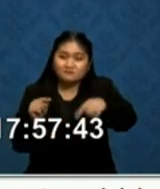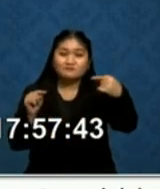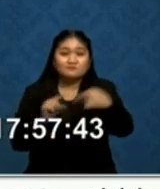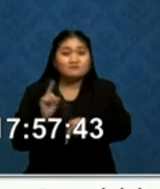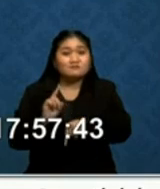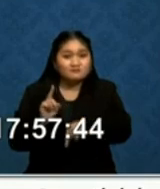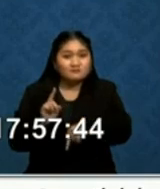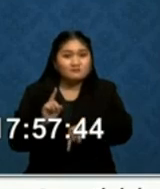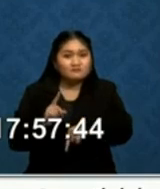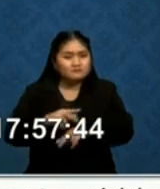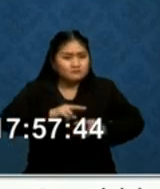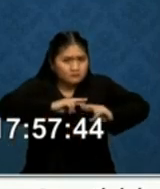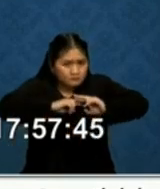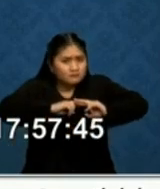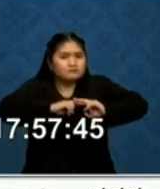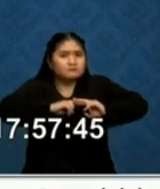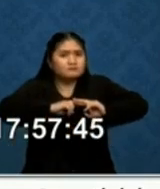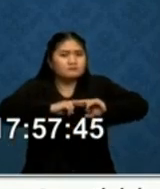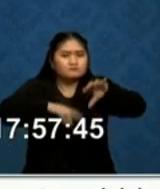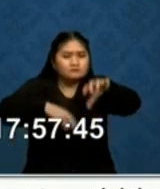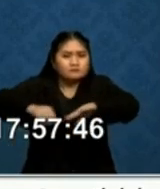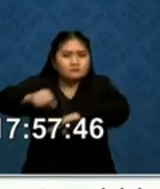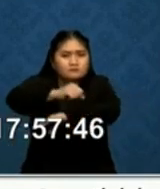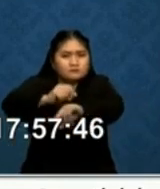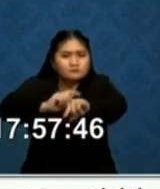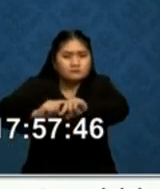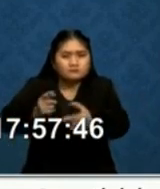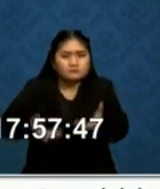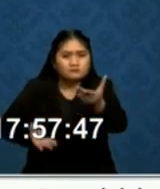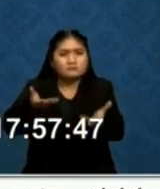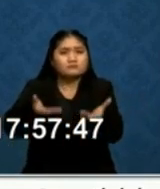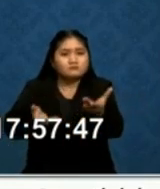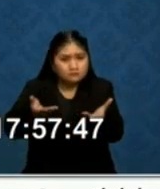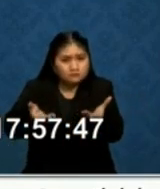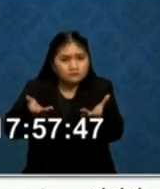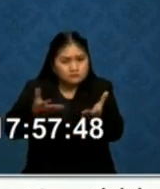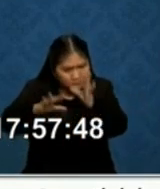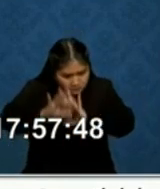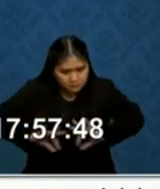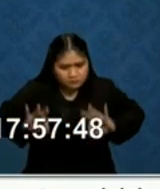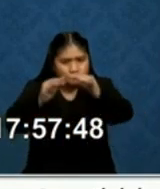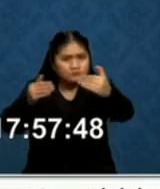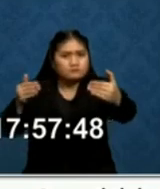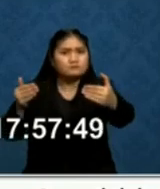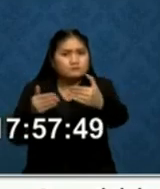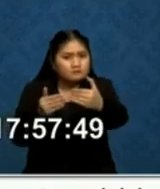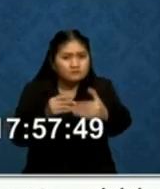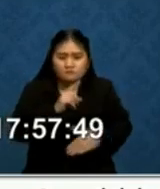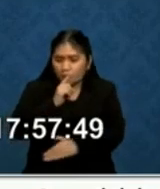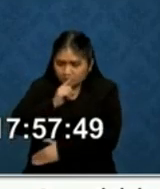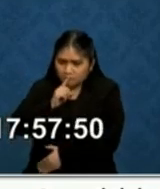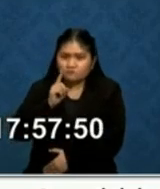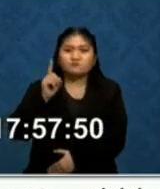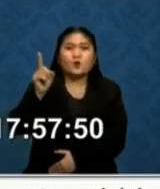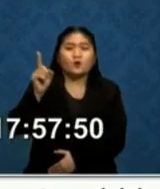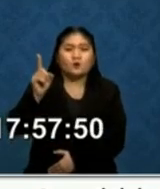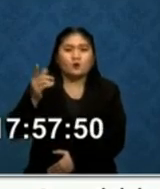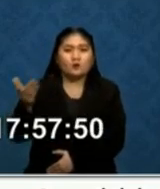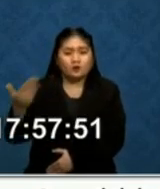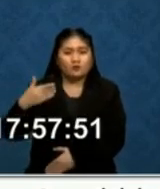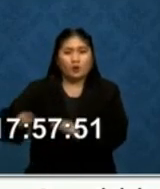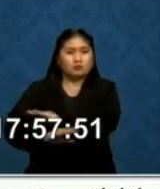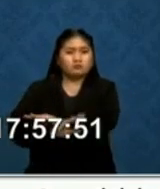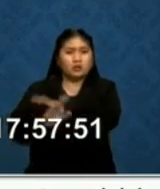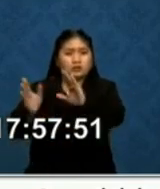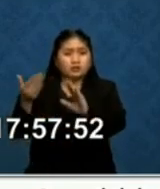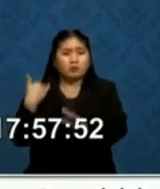เหตุในที่ส่วนตัวและที่สาธารณะค่ะซึ่งเป็นปัจจัยสำคัญมากๆของการถูกยกฟ้องคดีล่วงละเมิดทางเพศค่ะท่